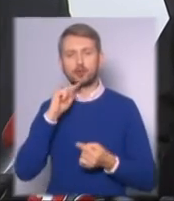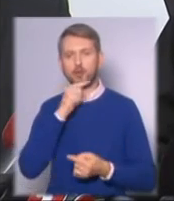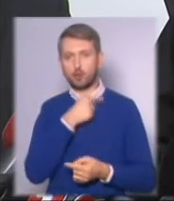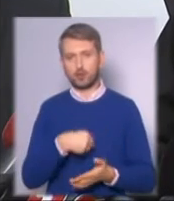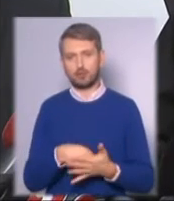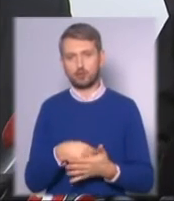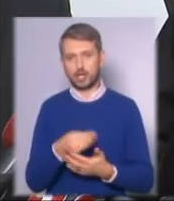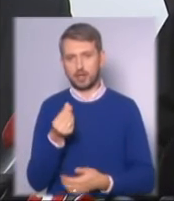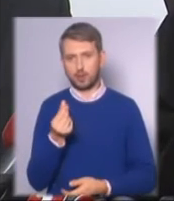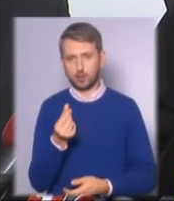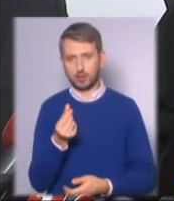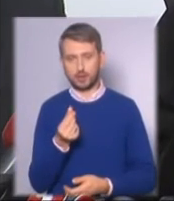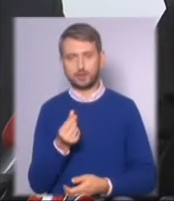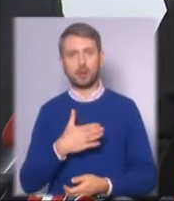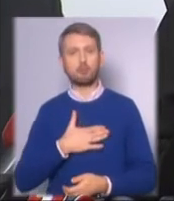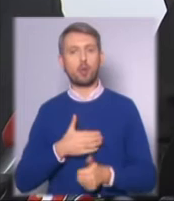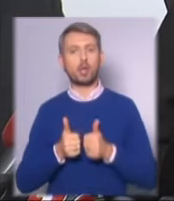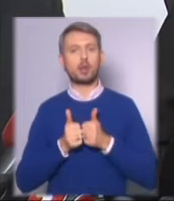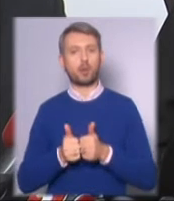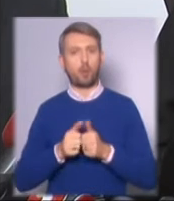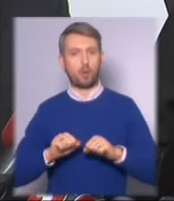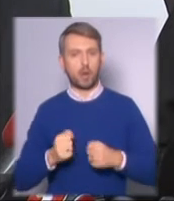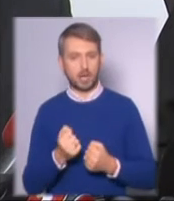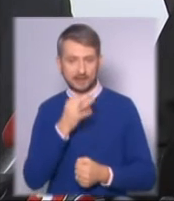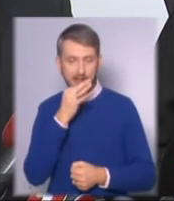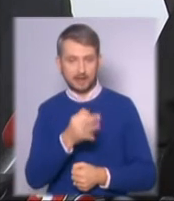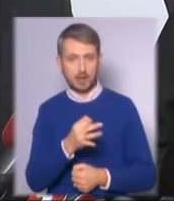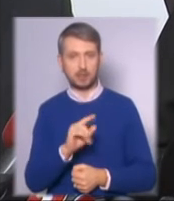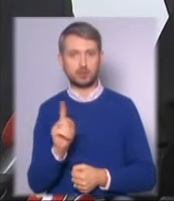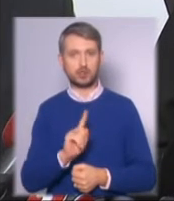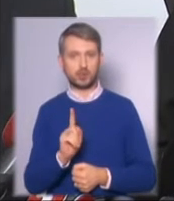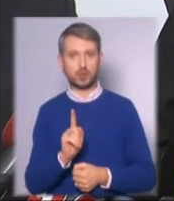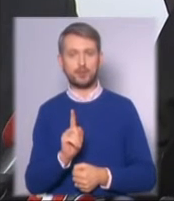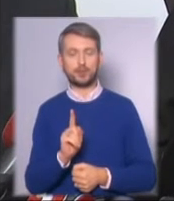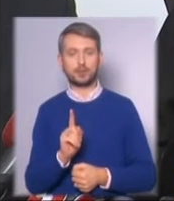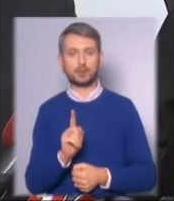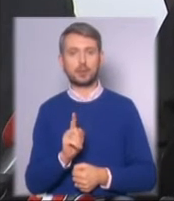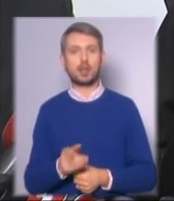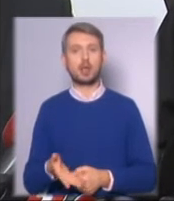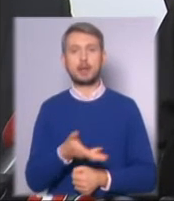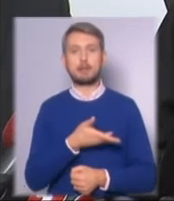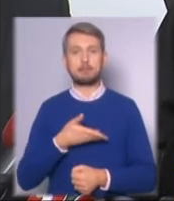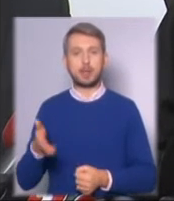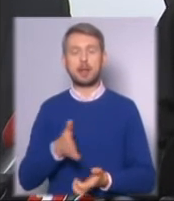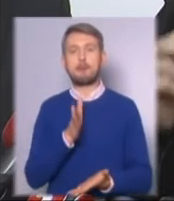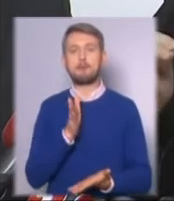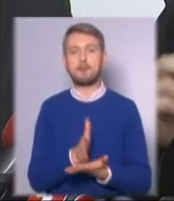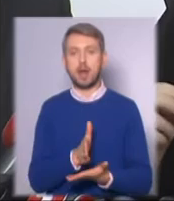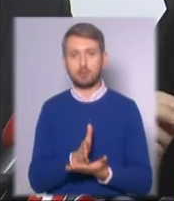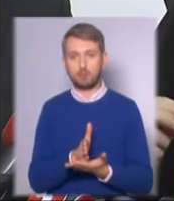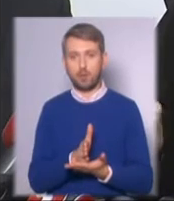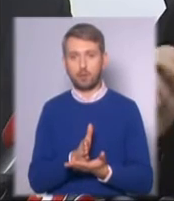кошти. Мої колеги сказали, що ми маємо комплекс, який